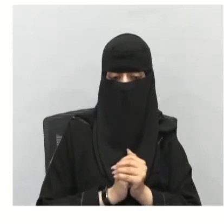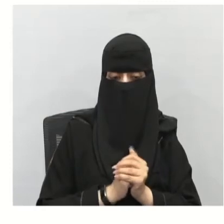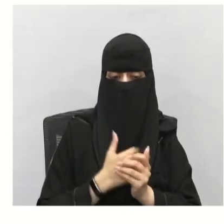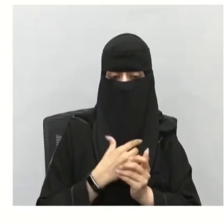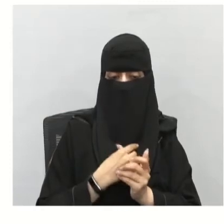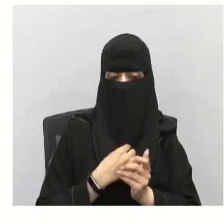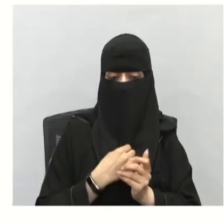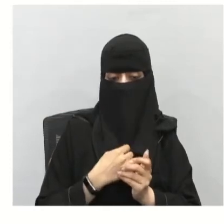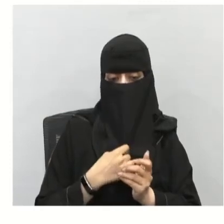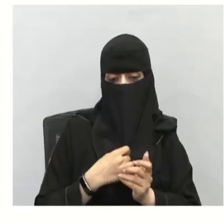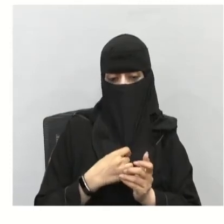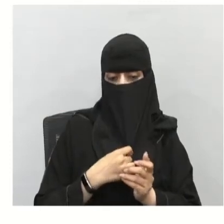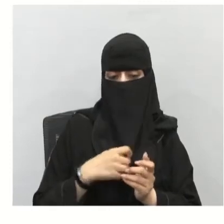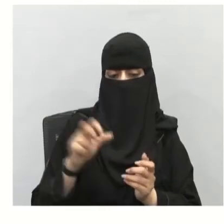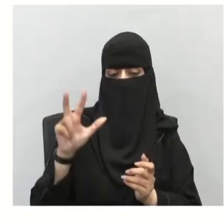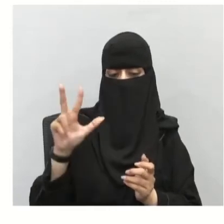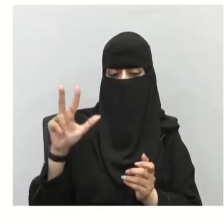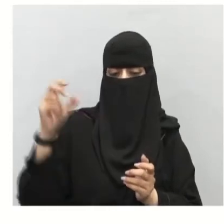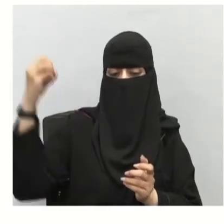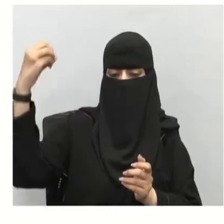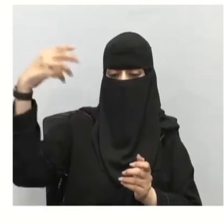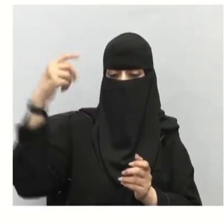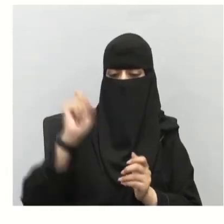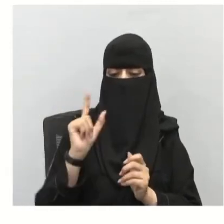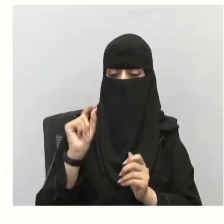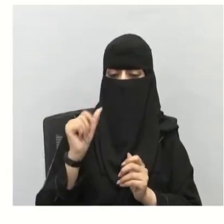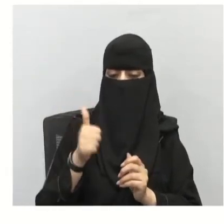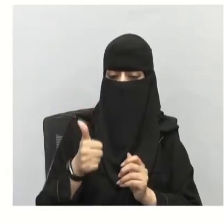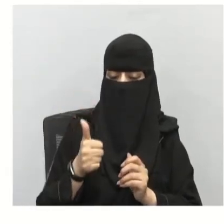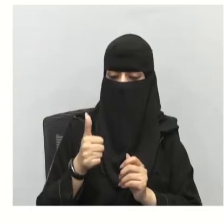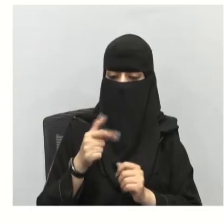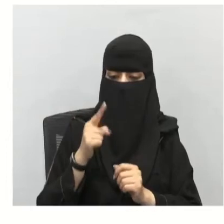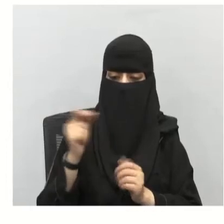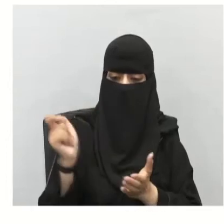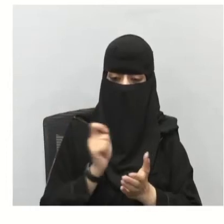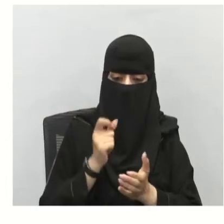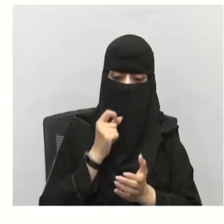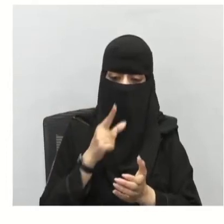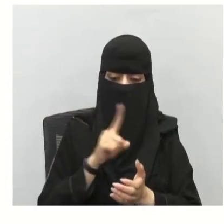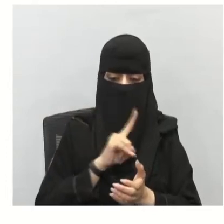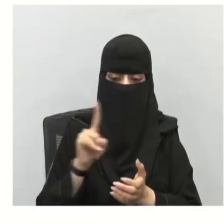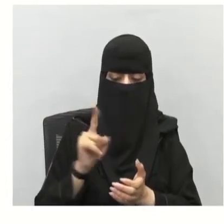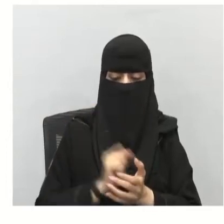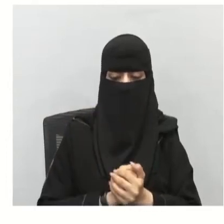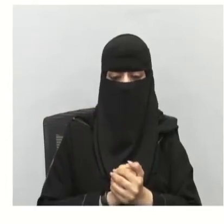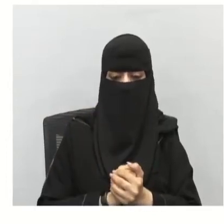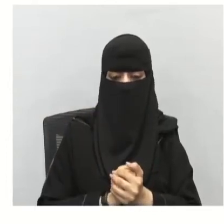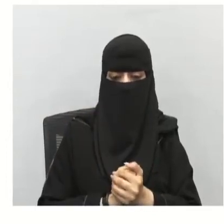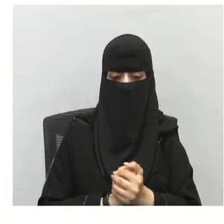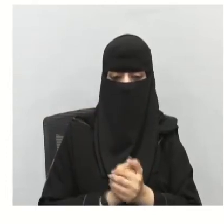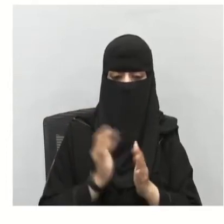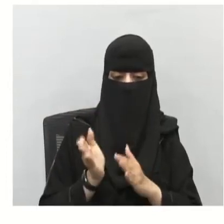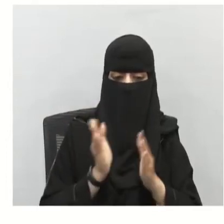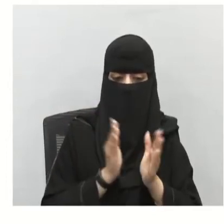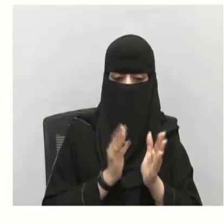أحسنتم يا رائعين، اللون شمسية. إذن ساحة أصبحت